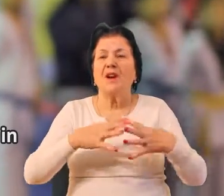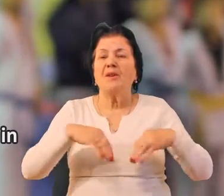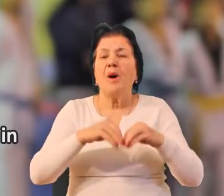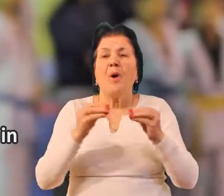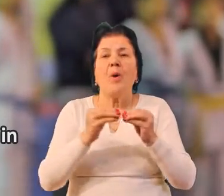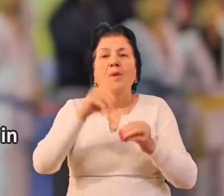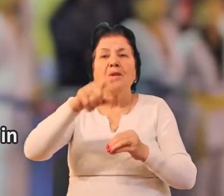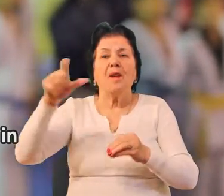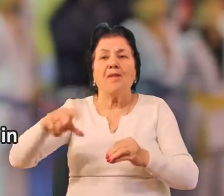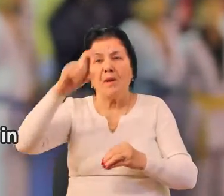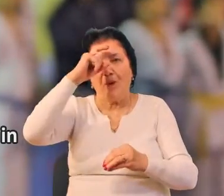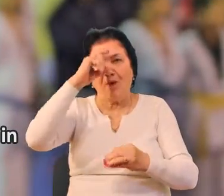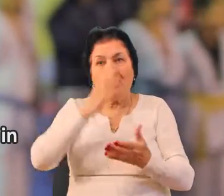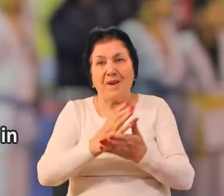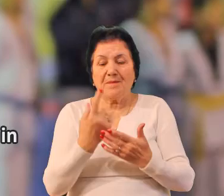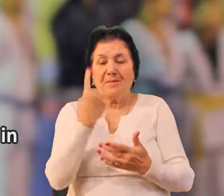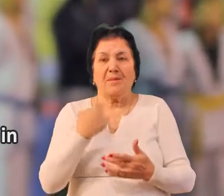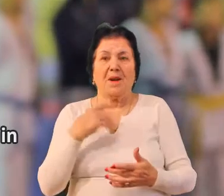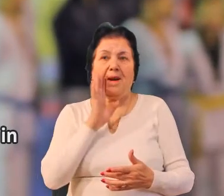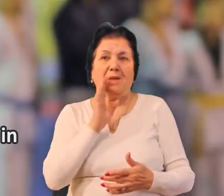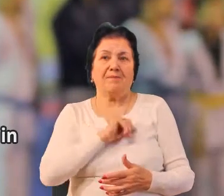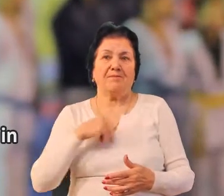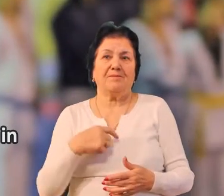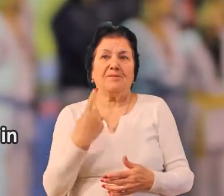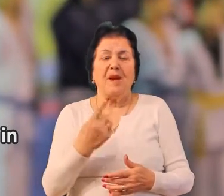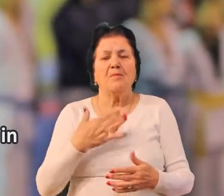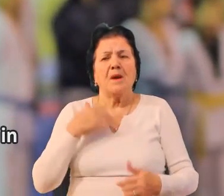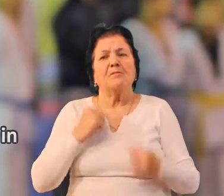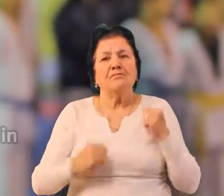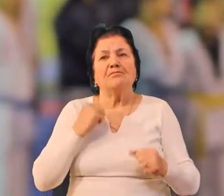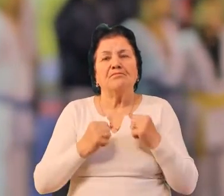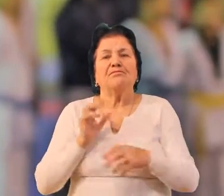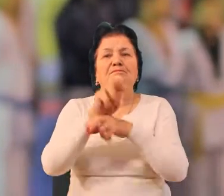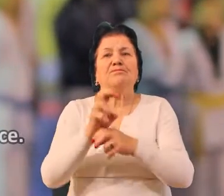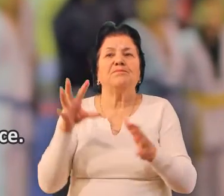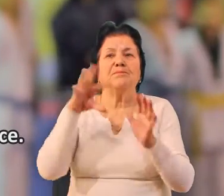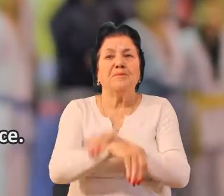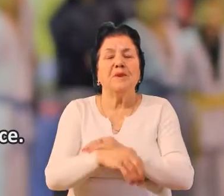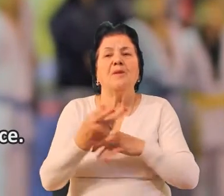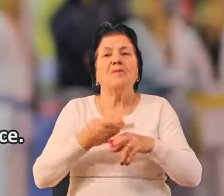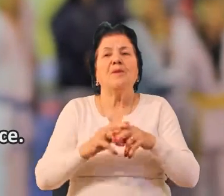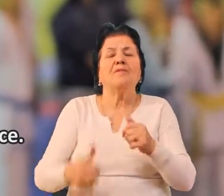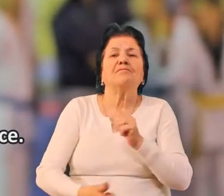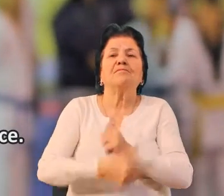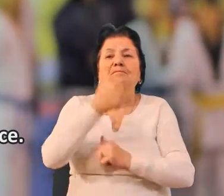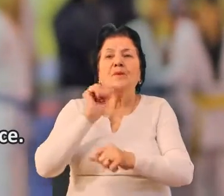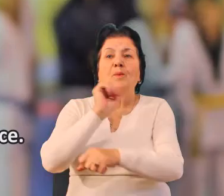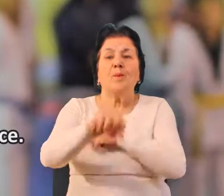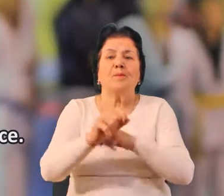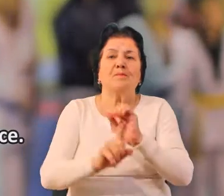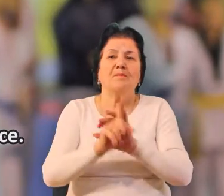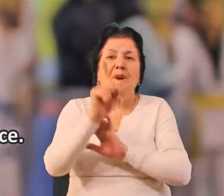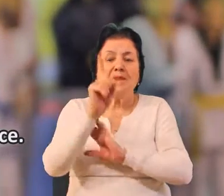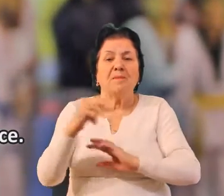10 nəfər oğlan idi, tək bir qız mən idim və mən də qatıldım bu idmana və getdim. İlk uğrumda